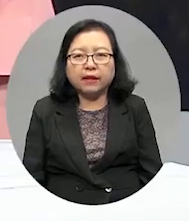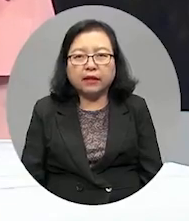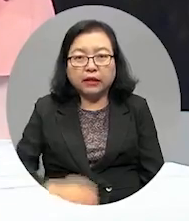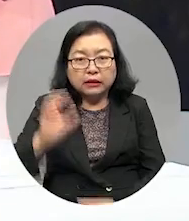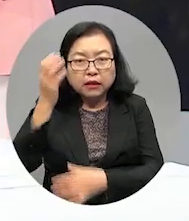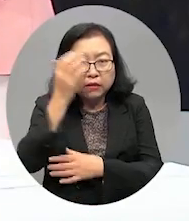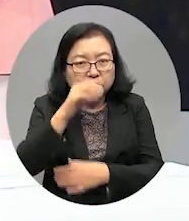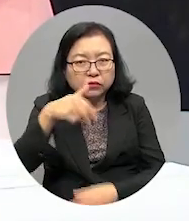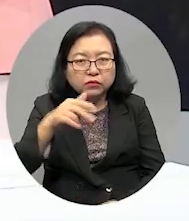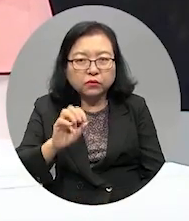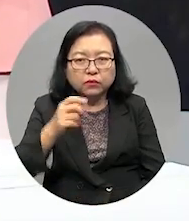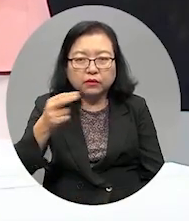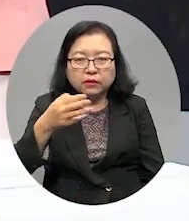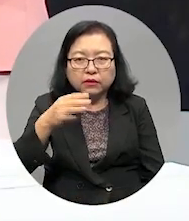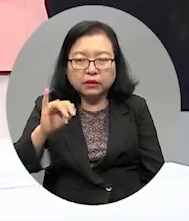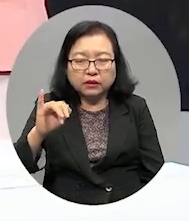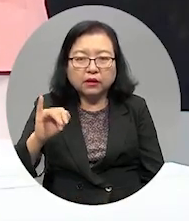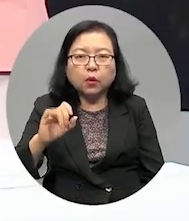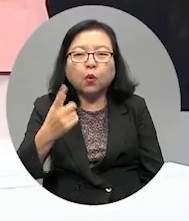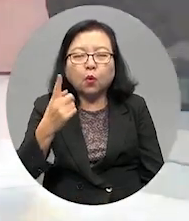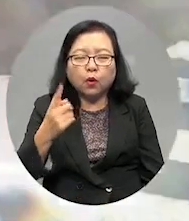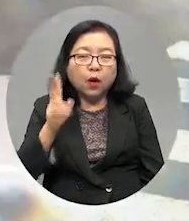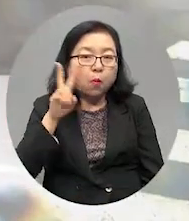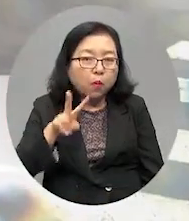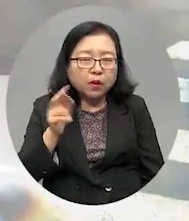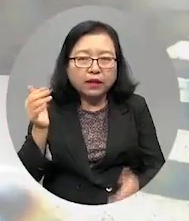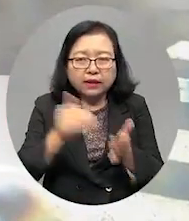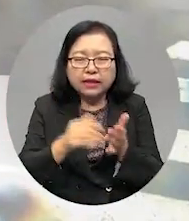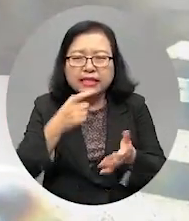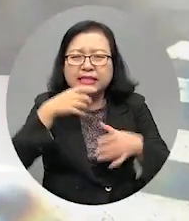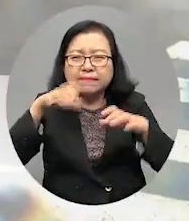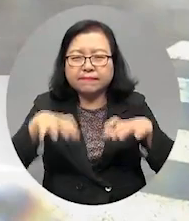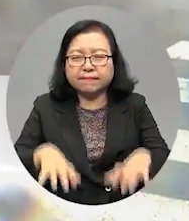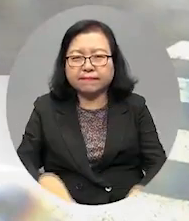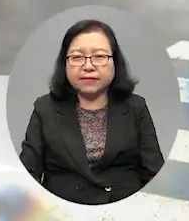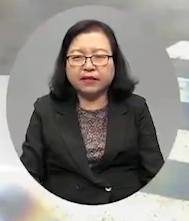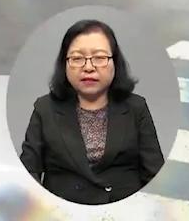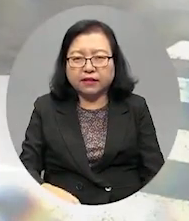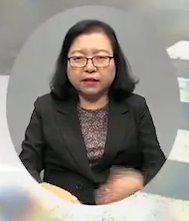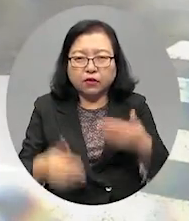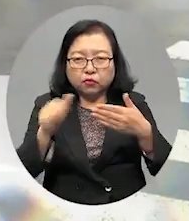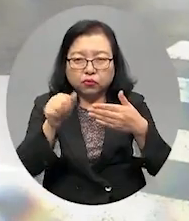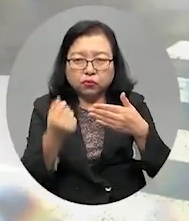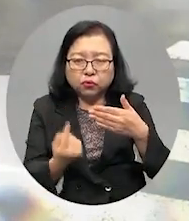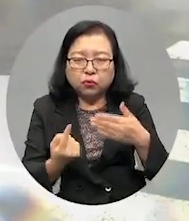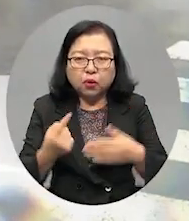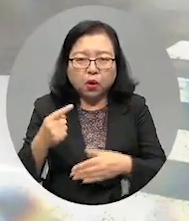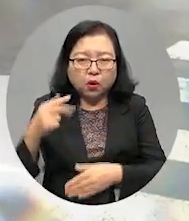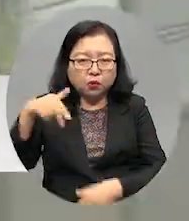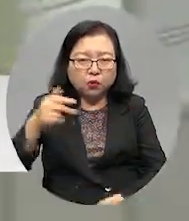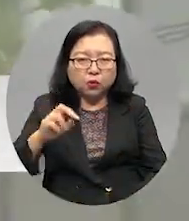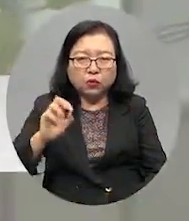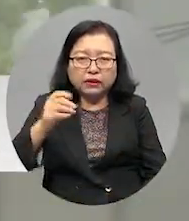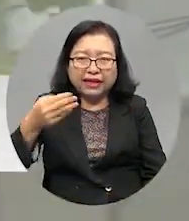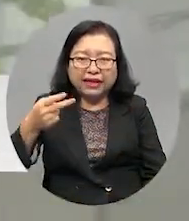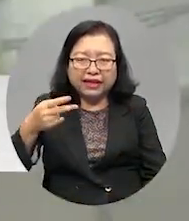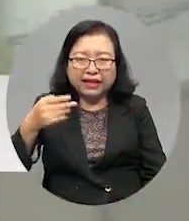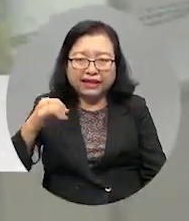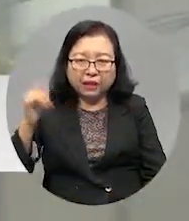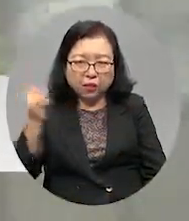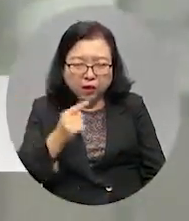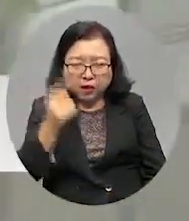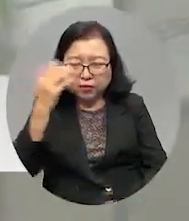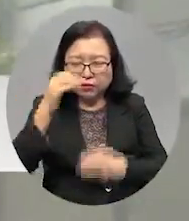태풍 종다리의 영향으로 모레까지 비가 이어지겠습니다. 제9호 태풍 종다리가 북상하면서 충북에는